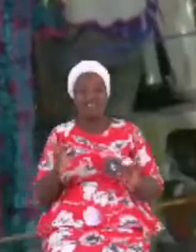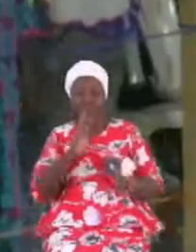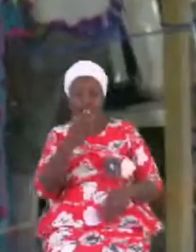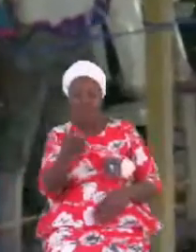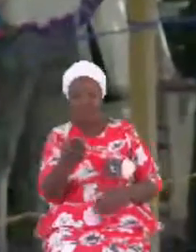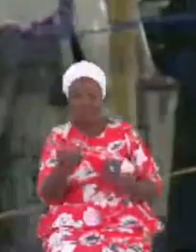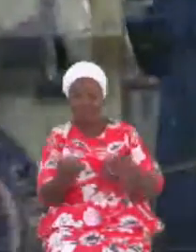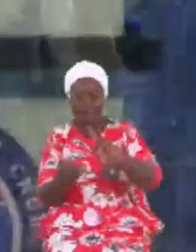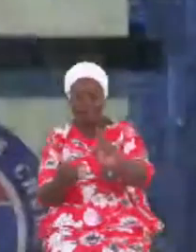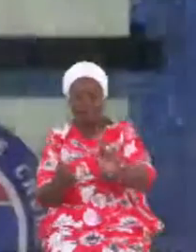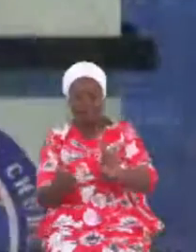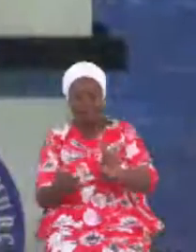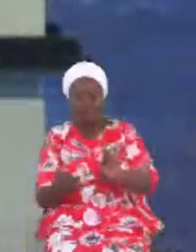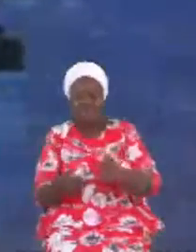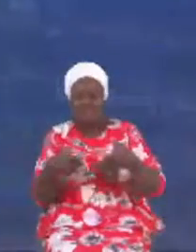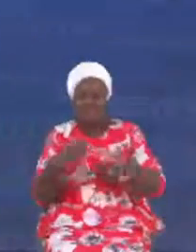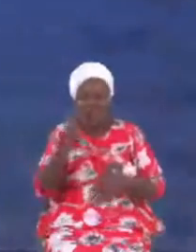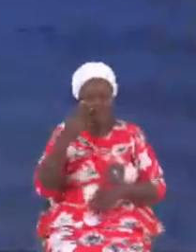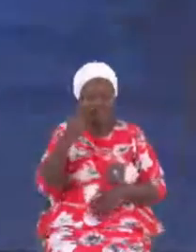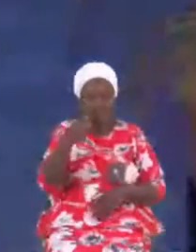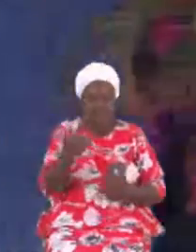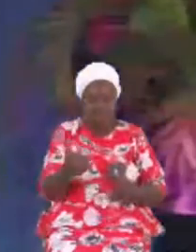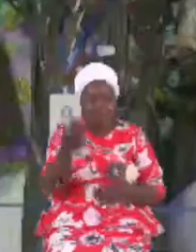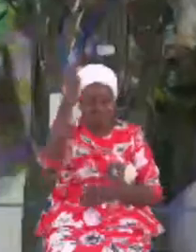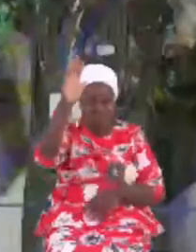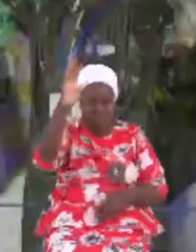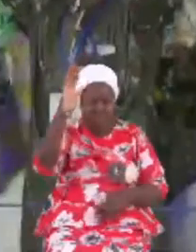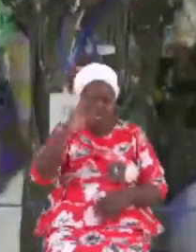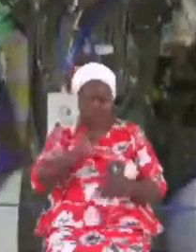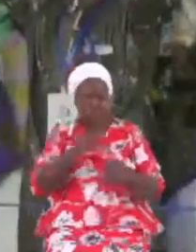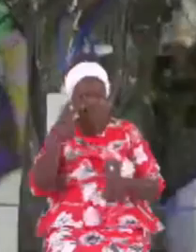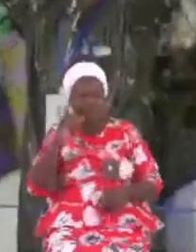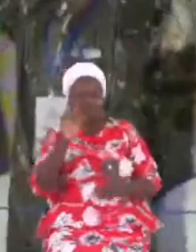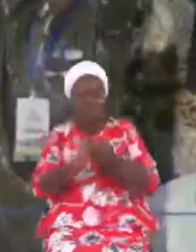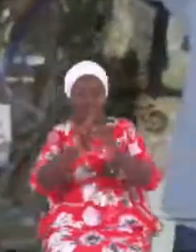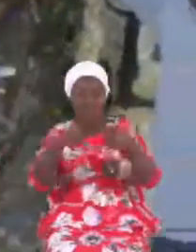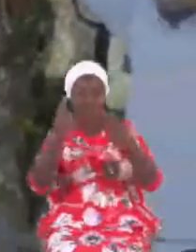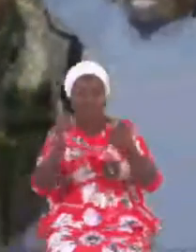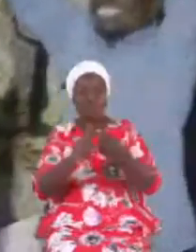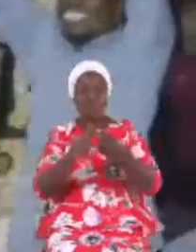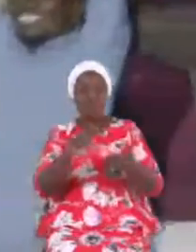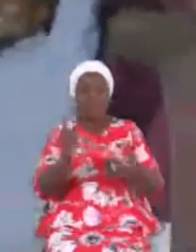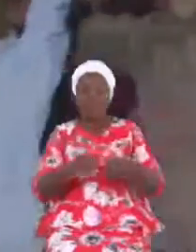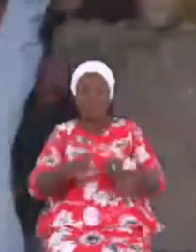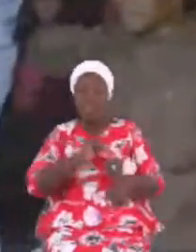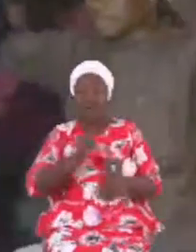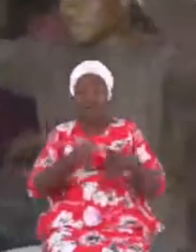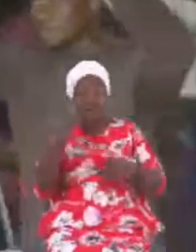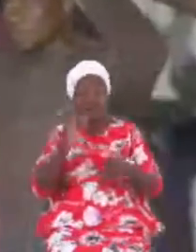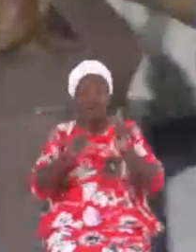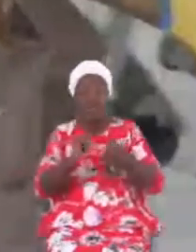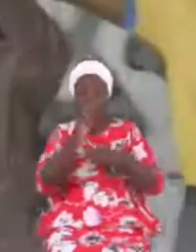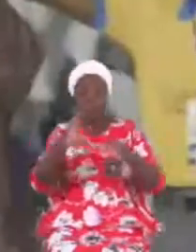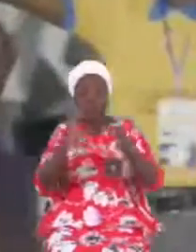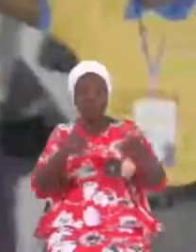Est-ce que tu es là-bas? Je veux te voir. Je veux voir celui qui va être délié aujourd'hui.